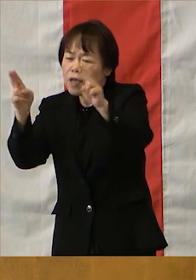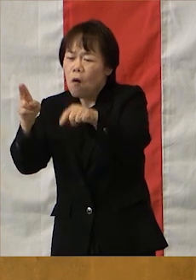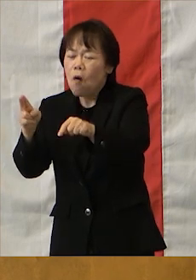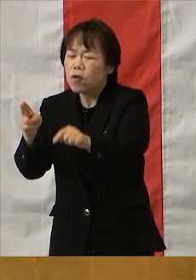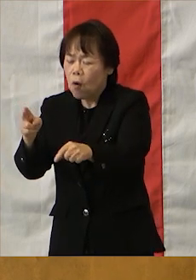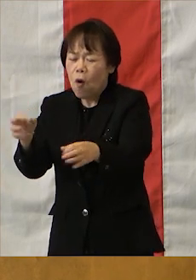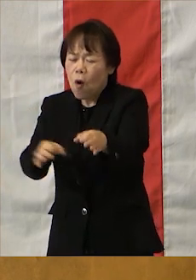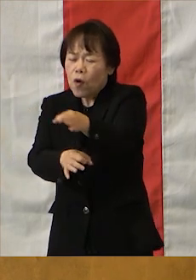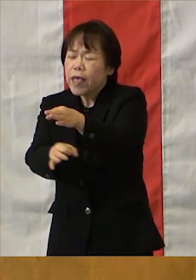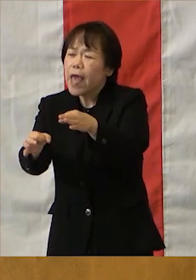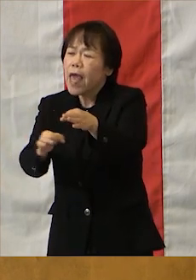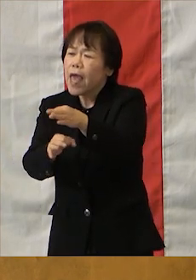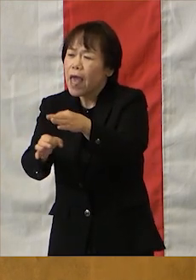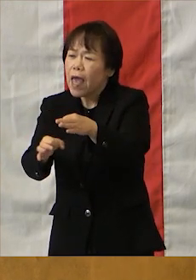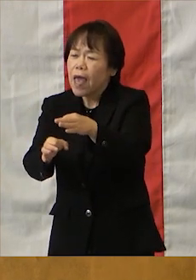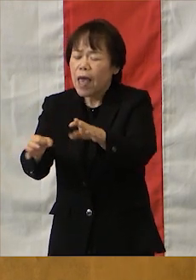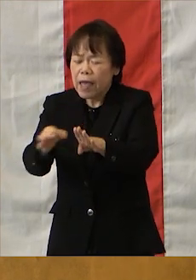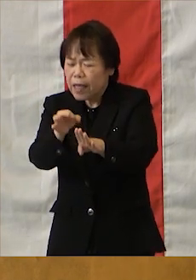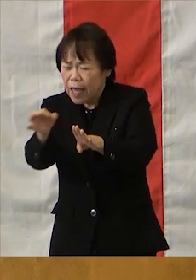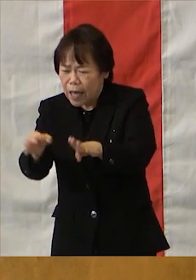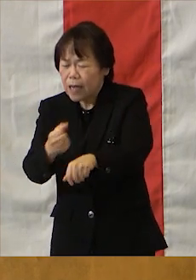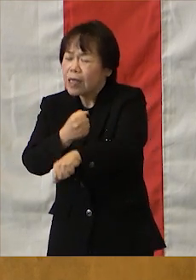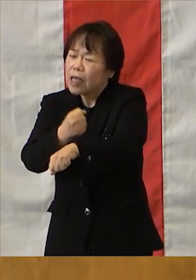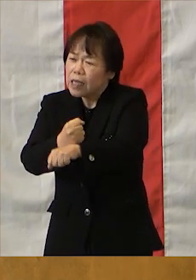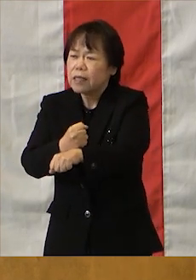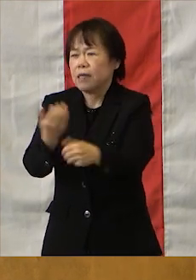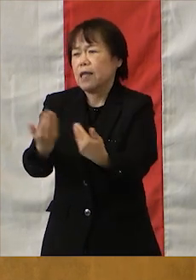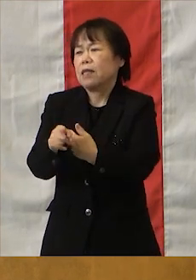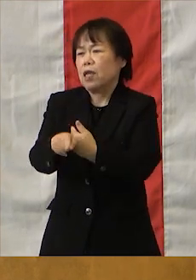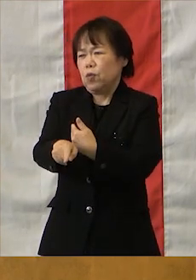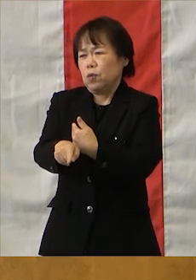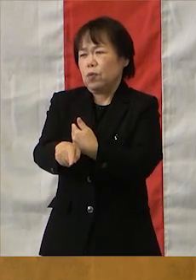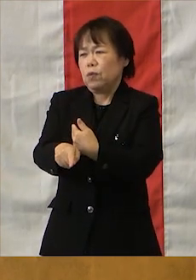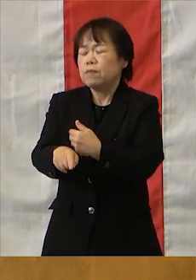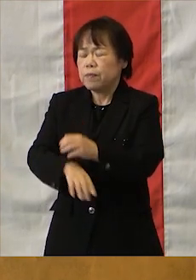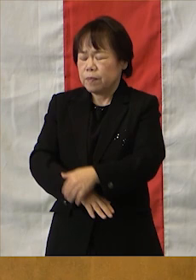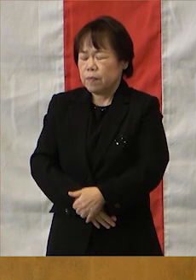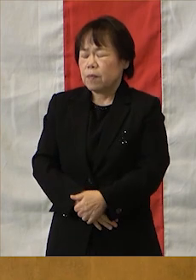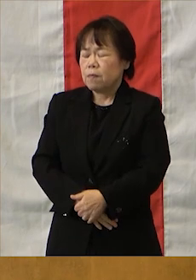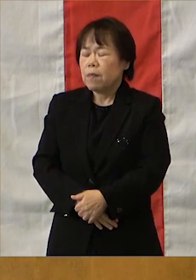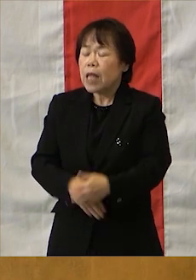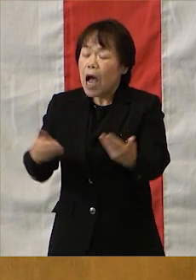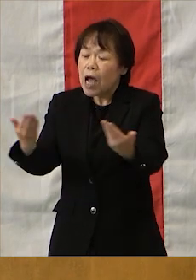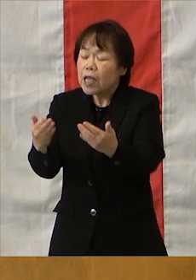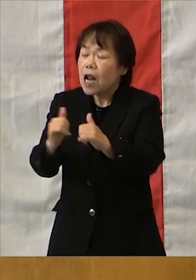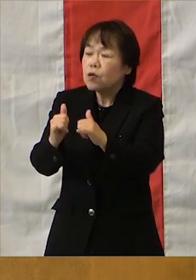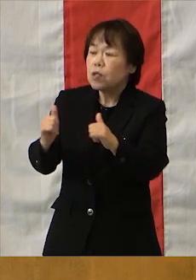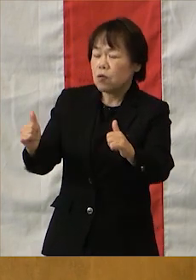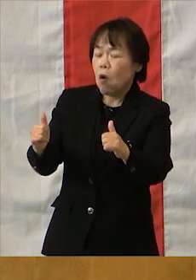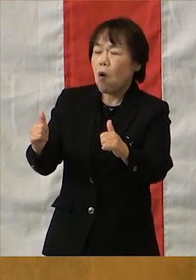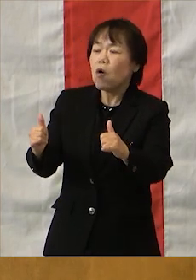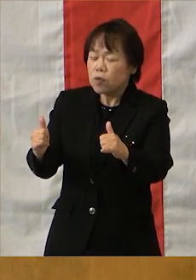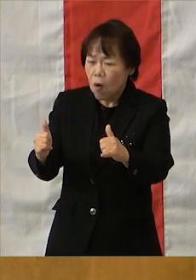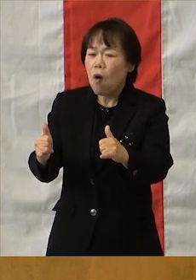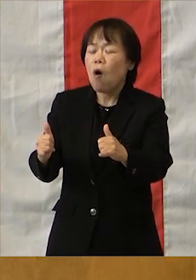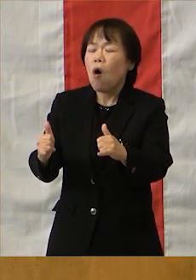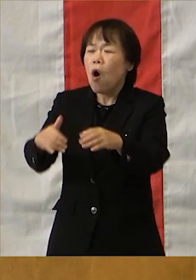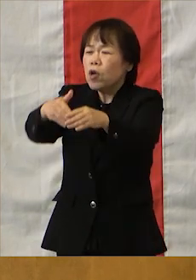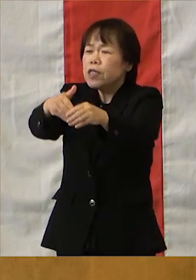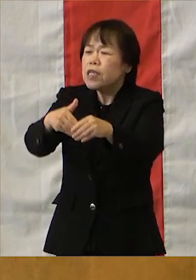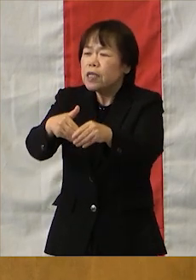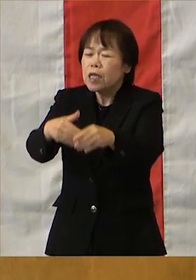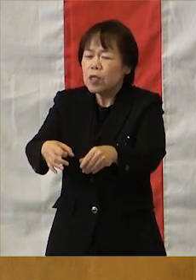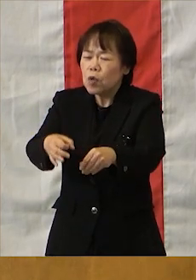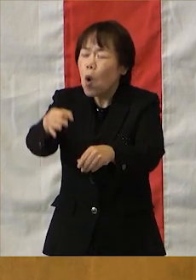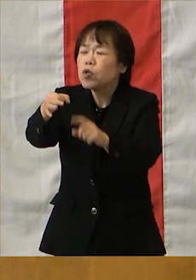の経営環境は厳しい状態となりましたまた働く人々の賃金上昇を